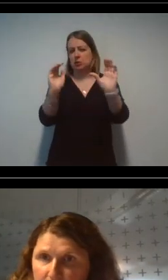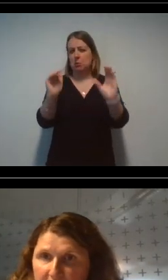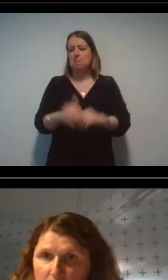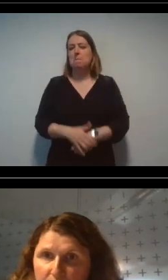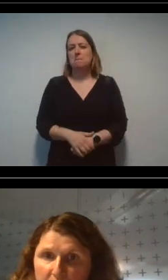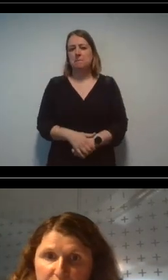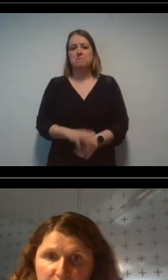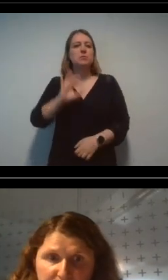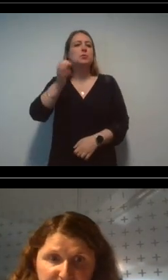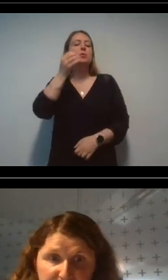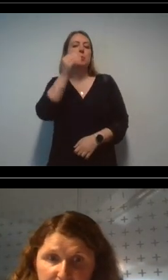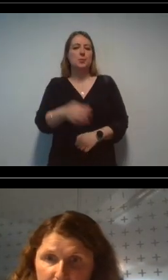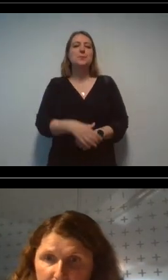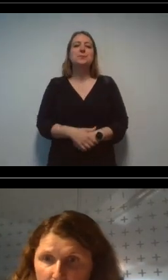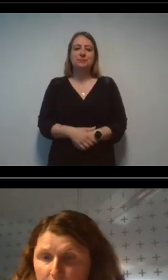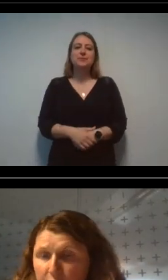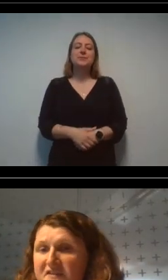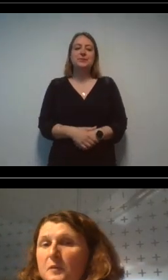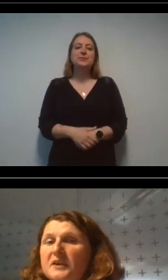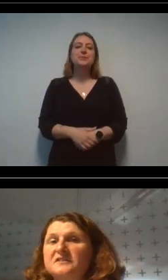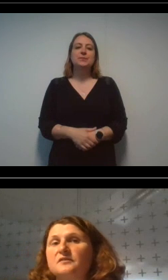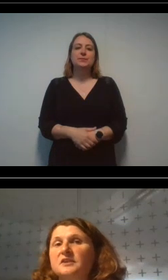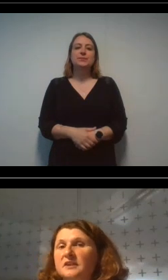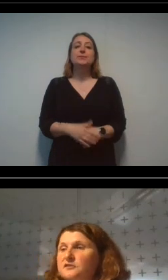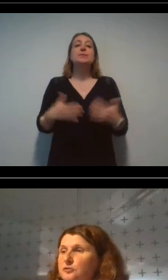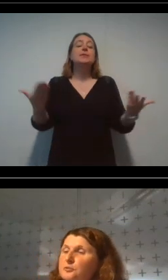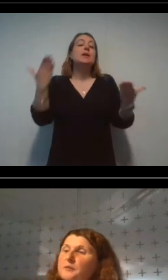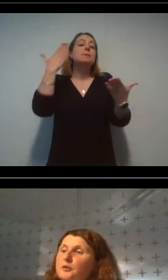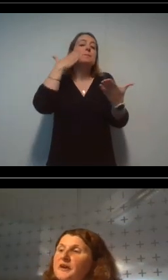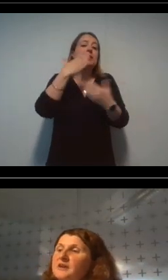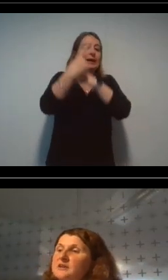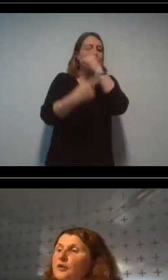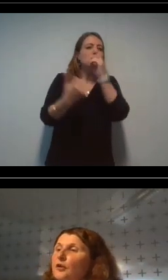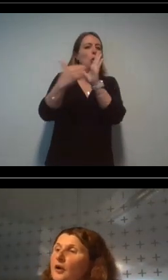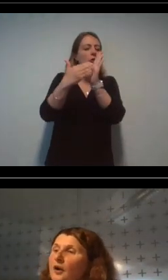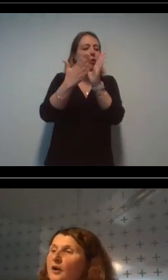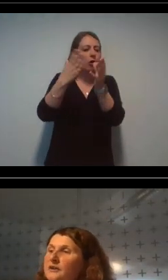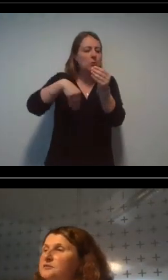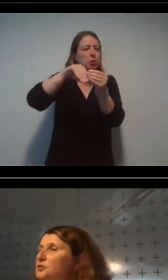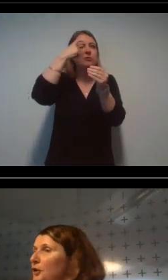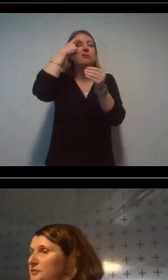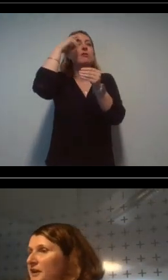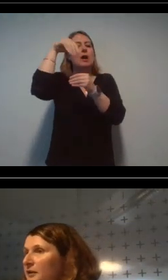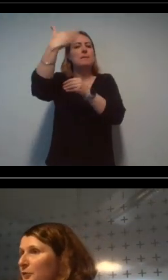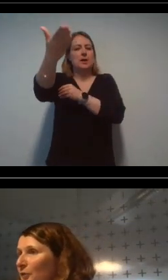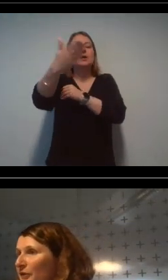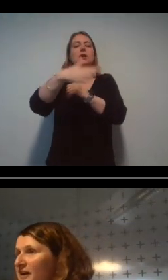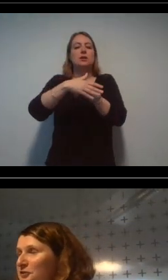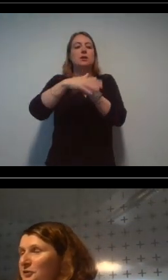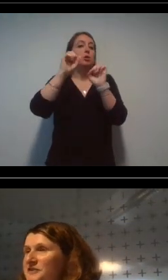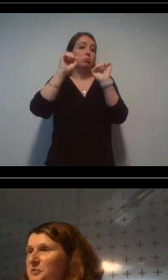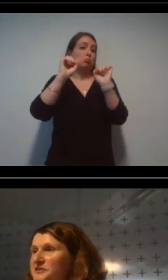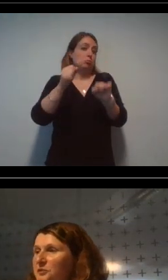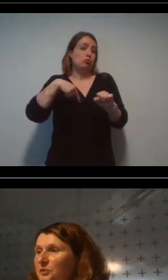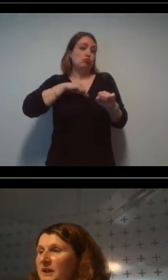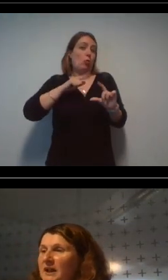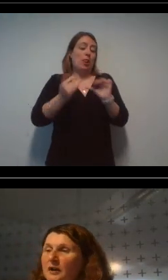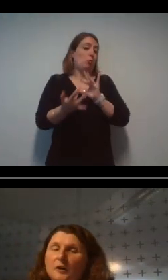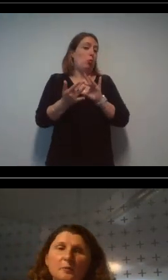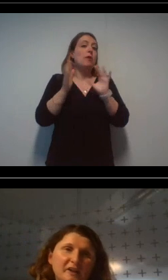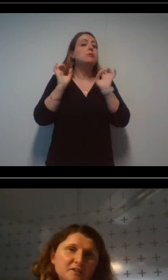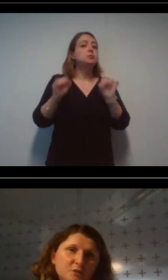Oui, on a répondu à tout. Donc, n'hésitez pas s'il y avait des questions supplémentaires qui vous revenaient. On est à votre